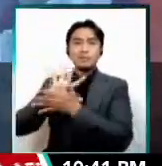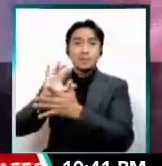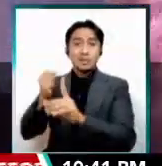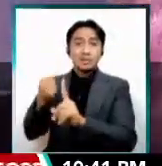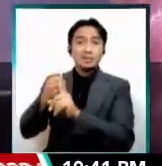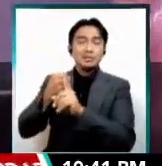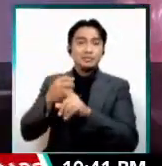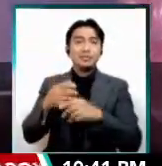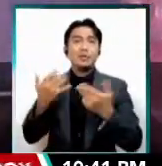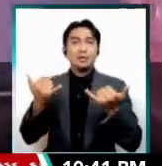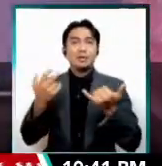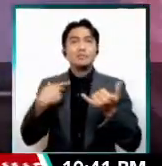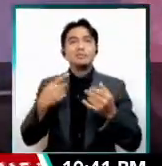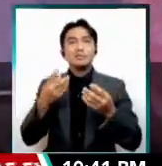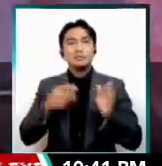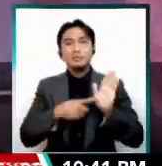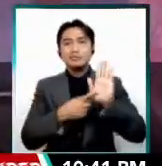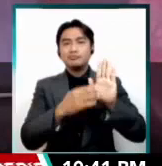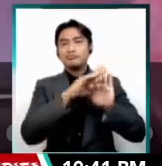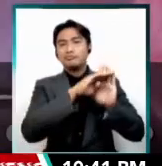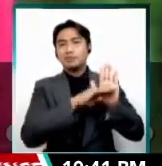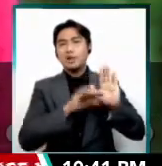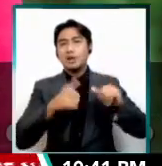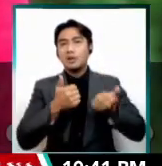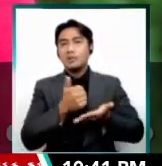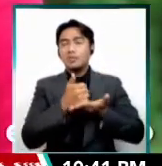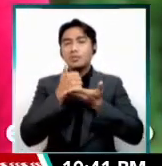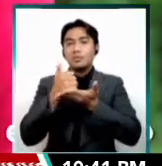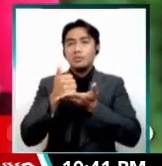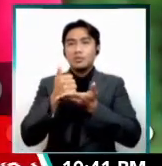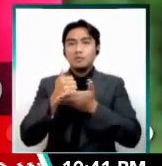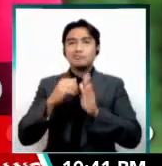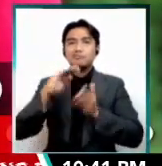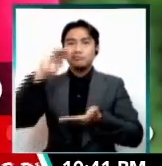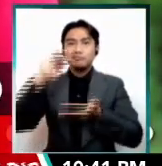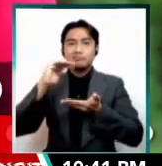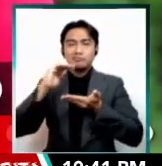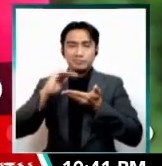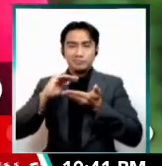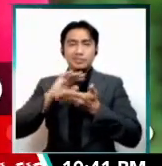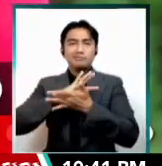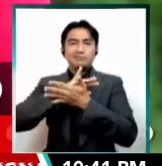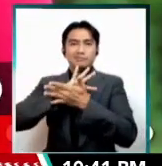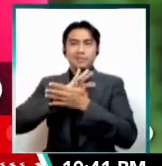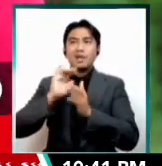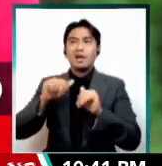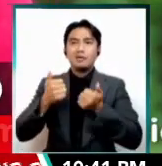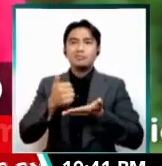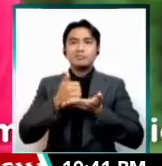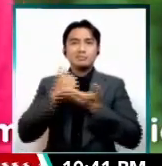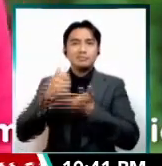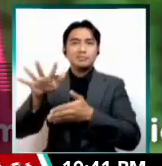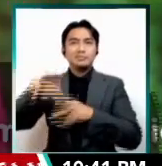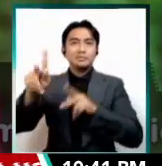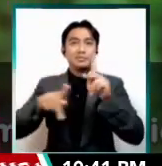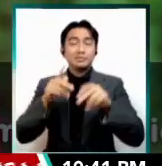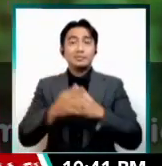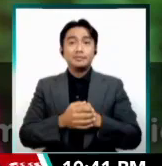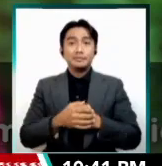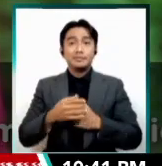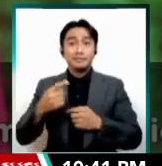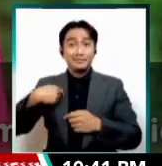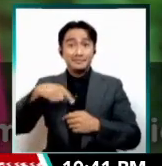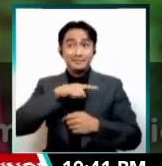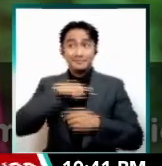ang problema ng COVID-19. Base ito sa pakikipag-usap natin sa mga eksperto, kasama na dito